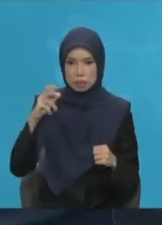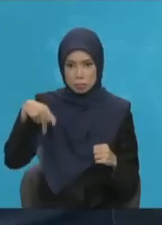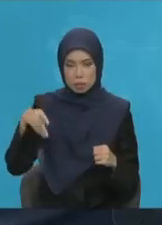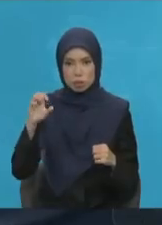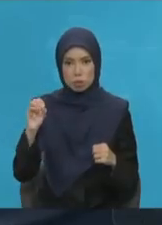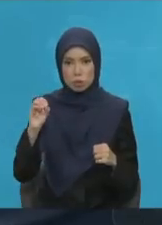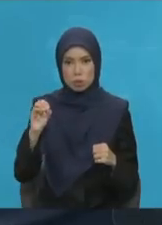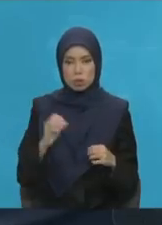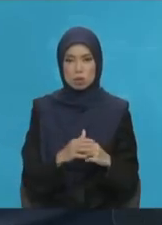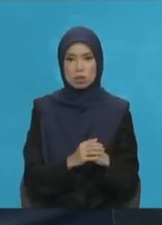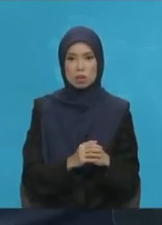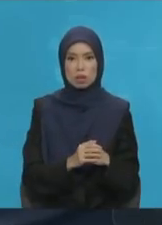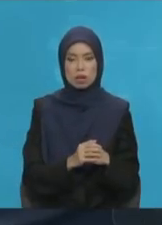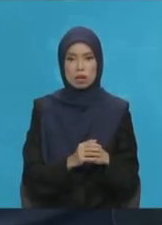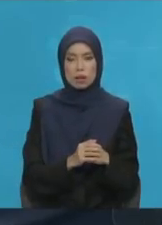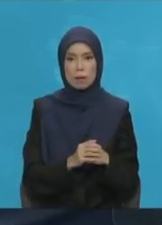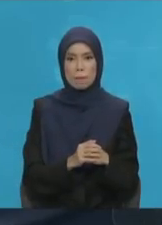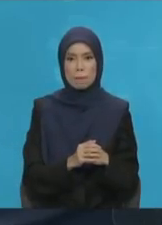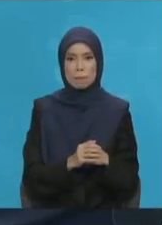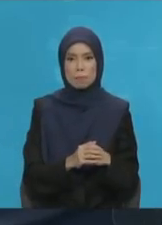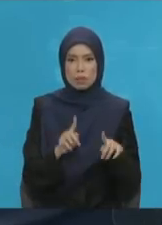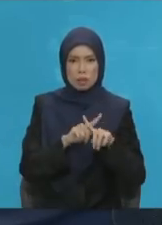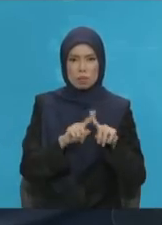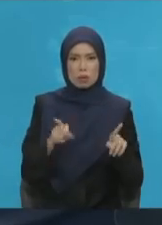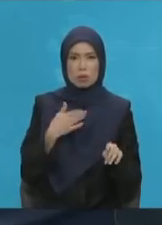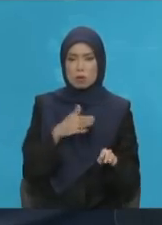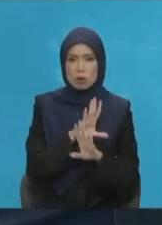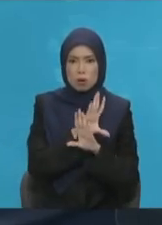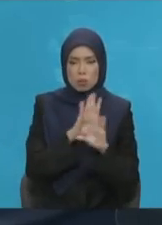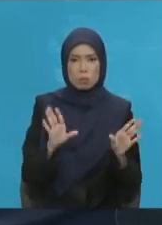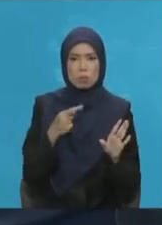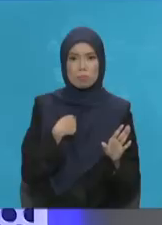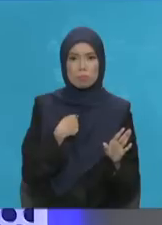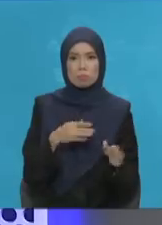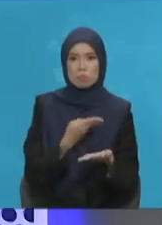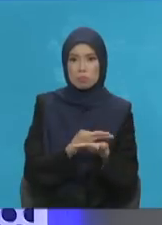bete juga yang melarang supaya gaji tidak dibayar